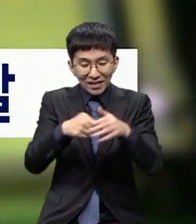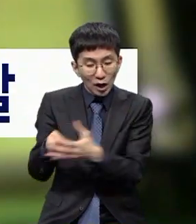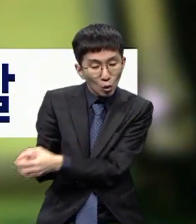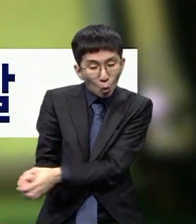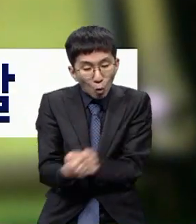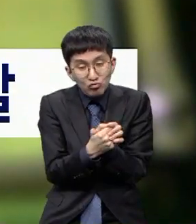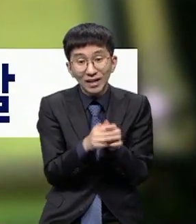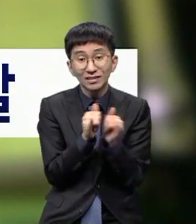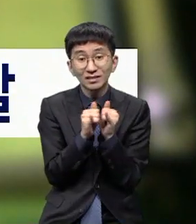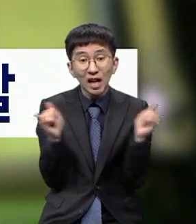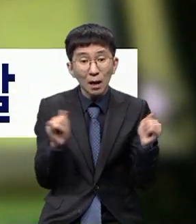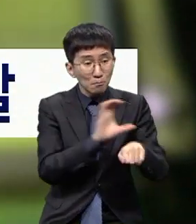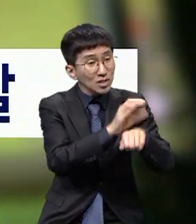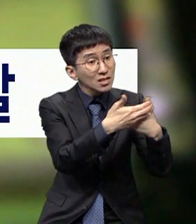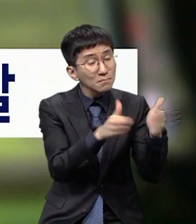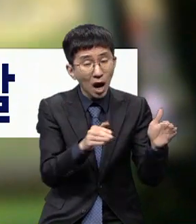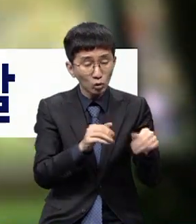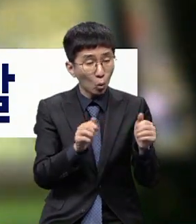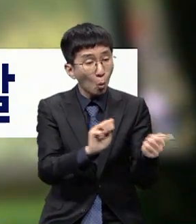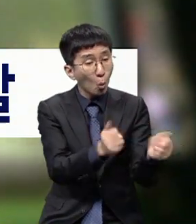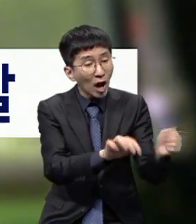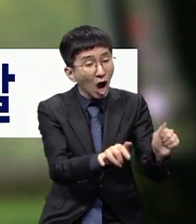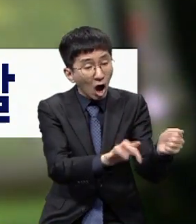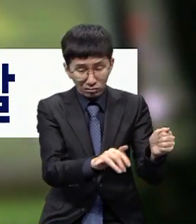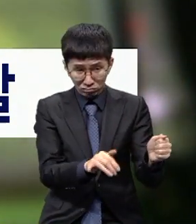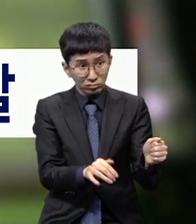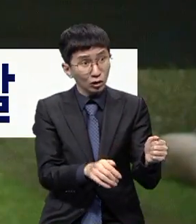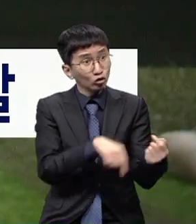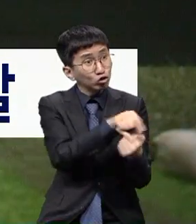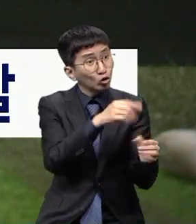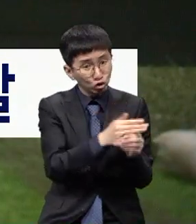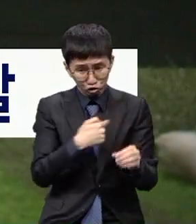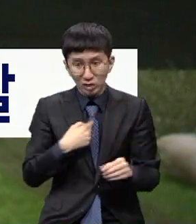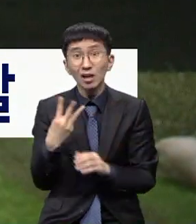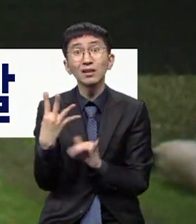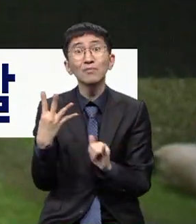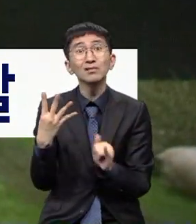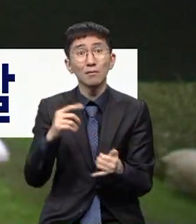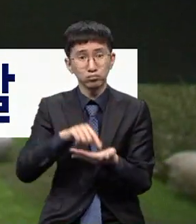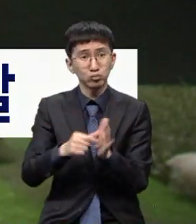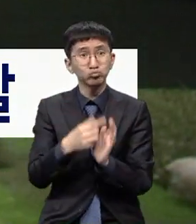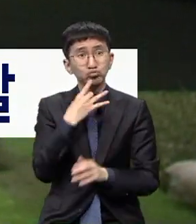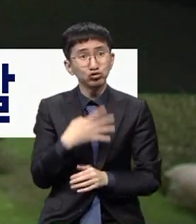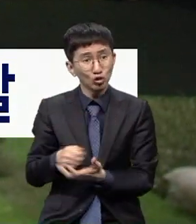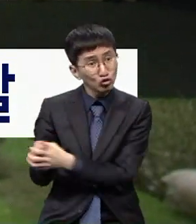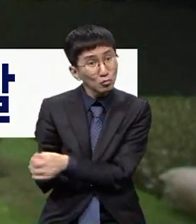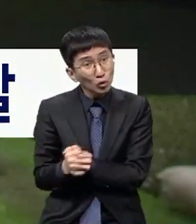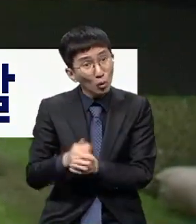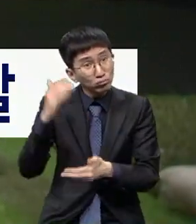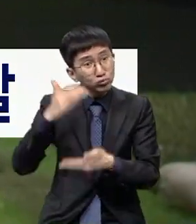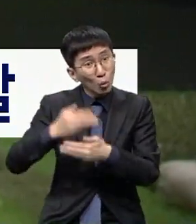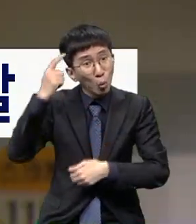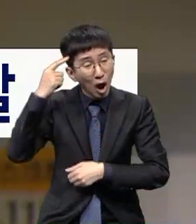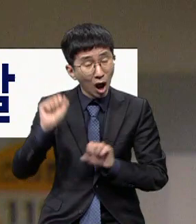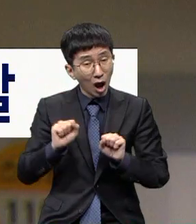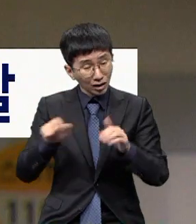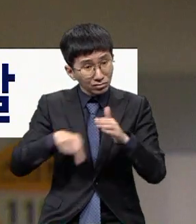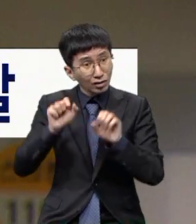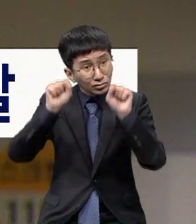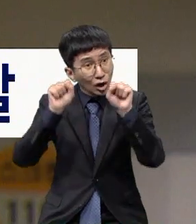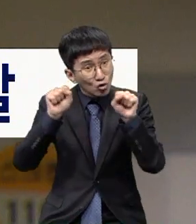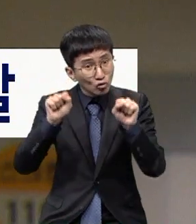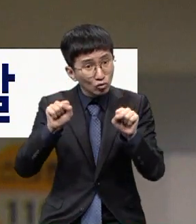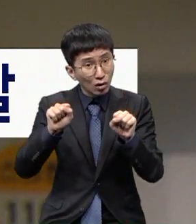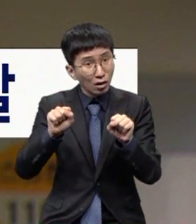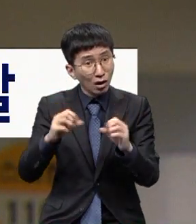다수가 출입하는 PC방과 오락실은 영업하는데 3, 4명씩 소수로 이용하는 스크린 골프장이 실내 체육시설로 분류돼